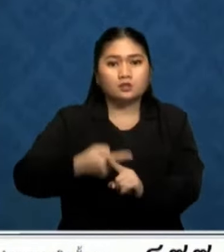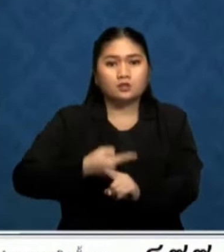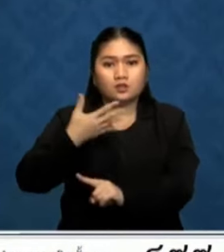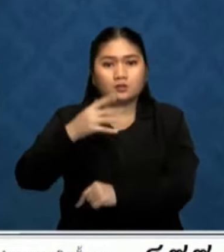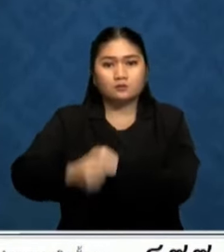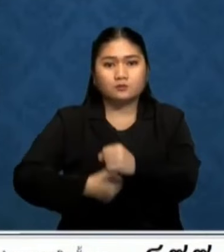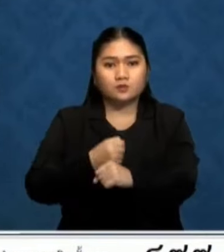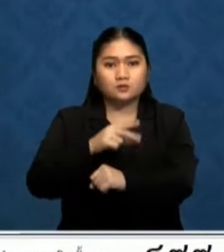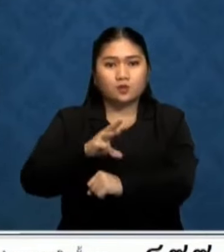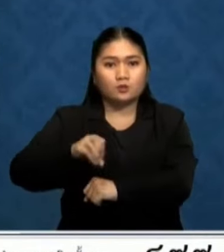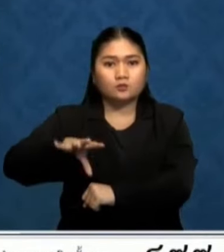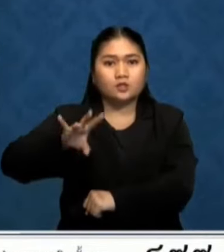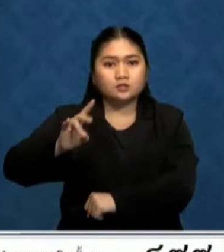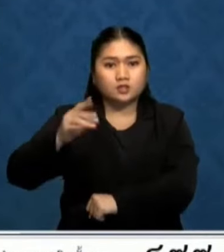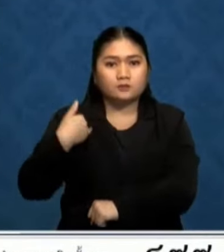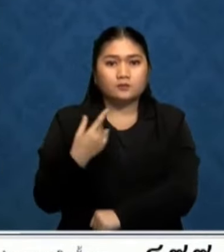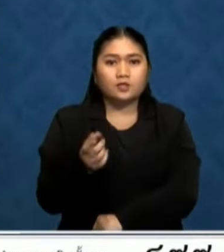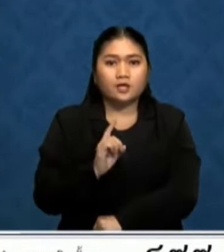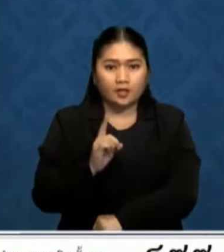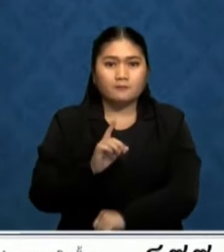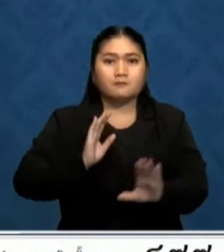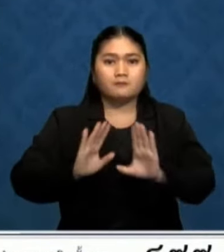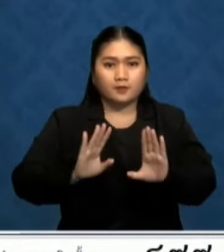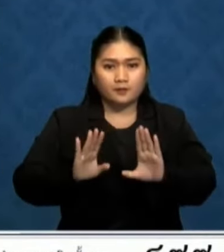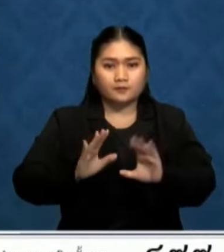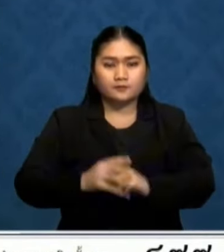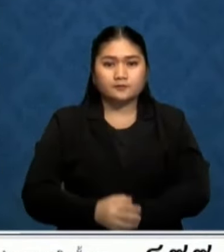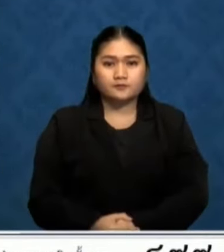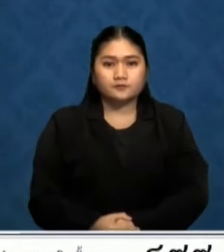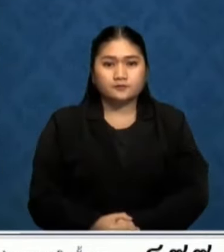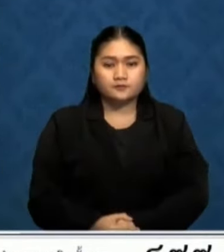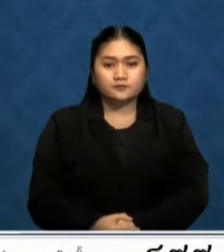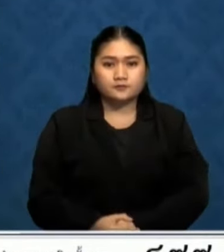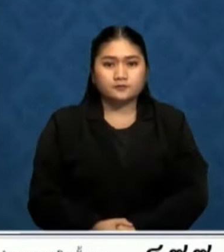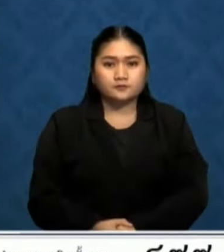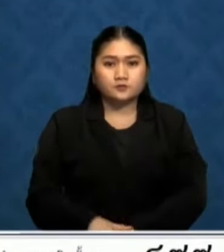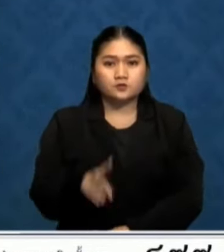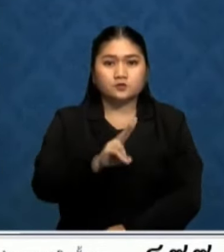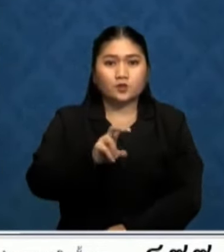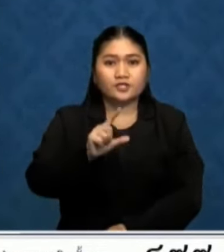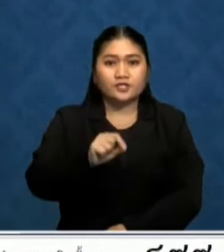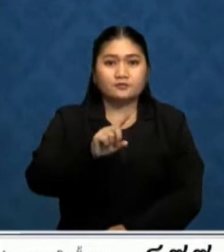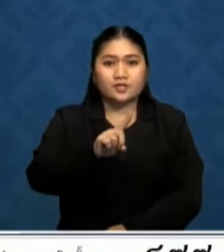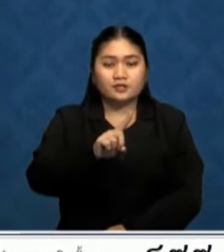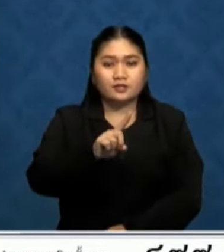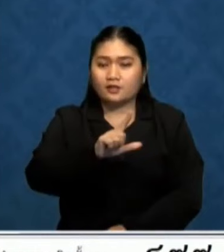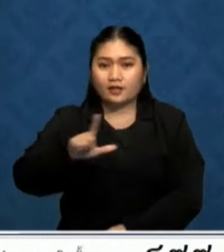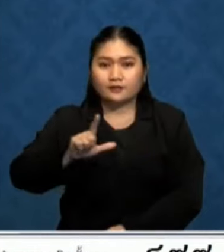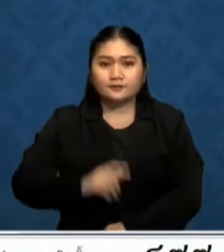คม 2,567 จำนวน 221 ล้